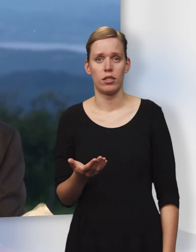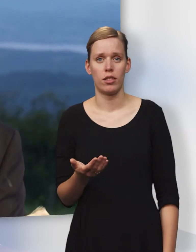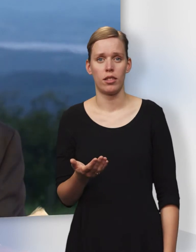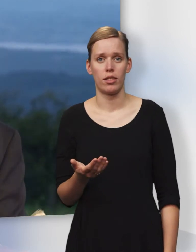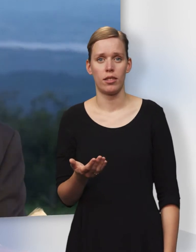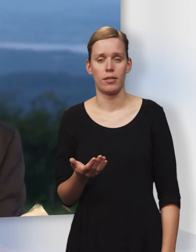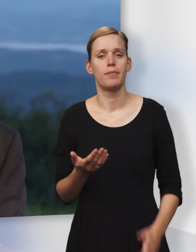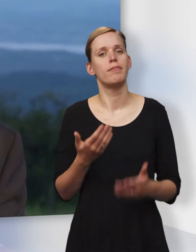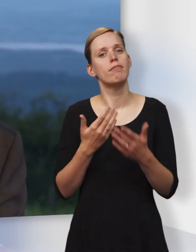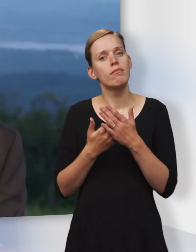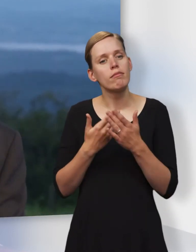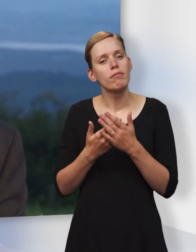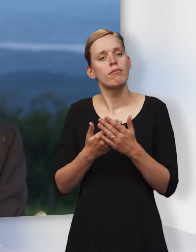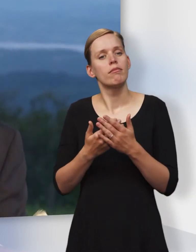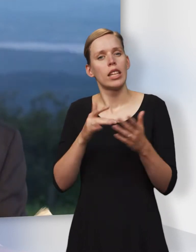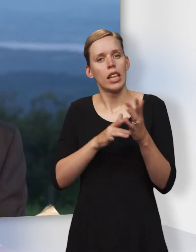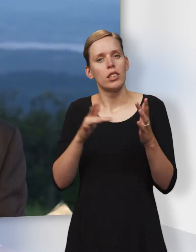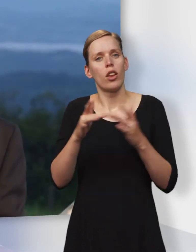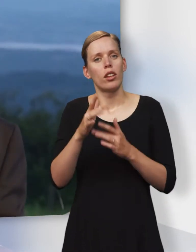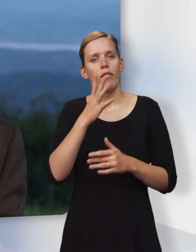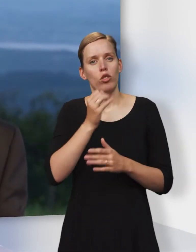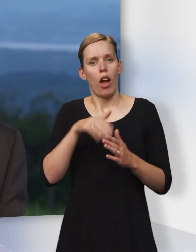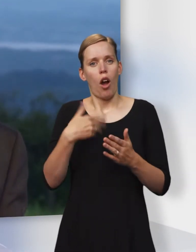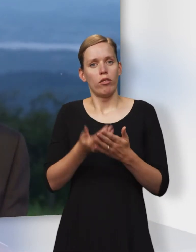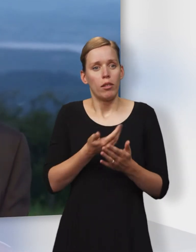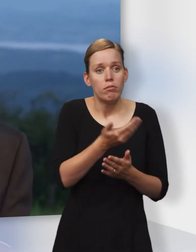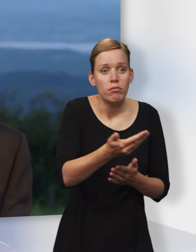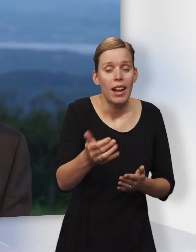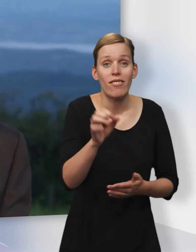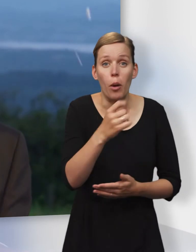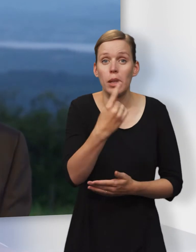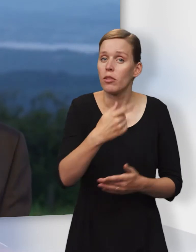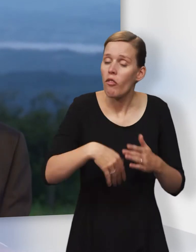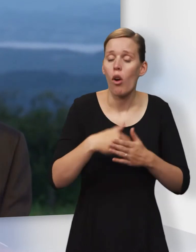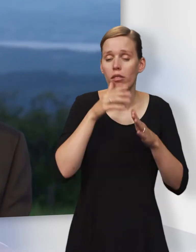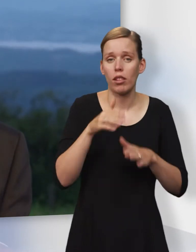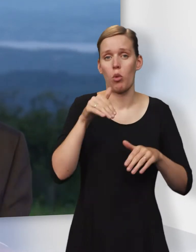mit Aufgaben betrauen will. Er hat vollstes Vertrauen in sie.